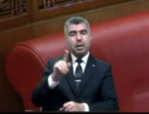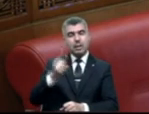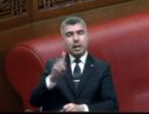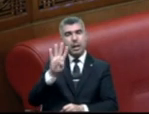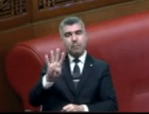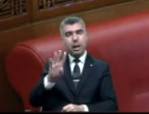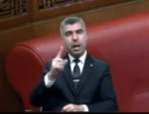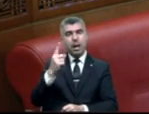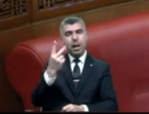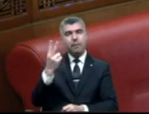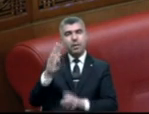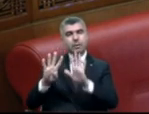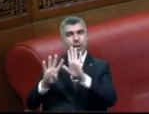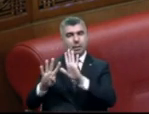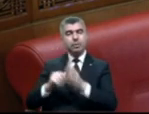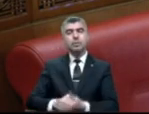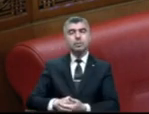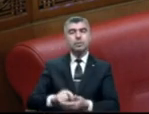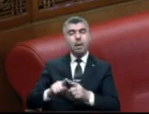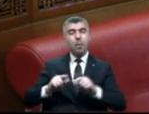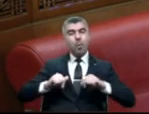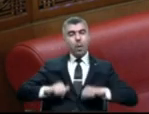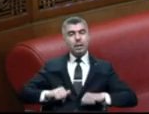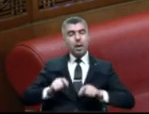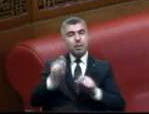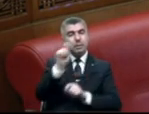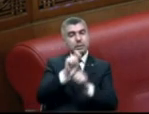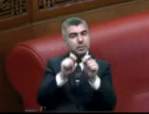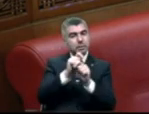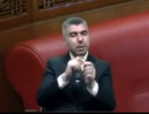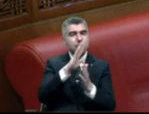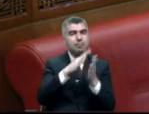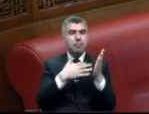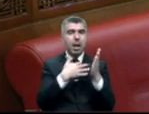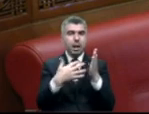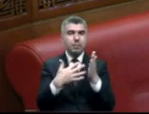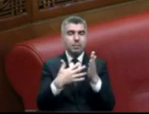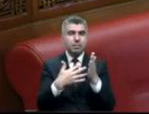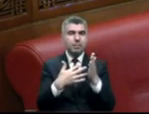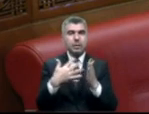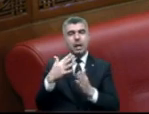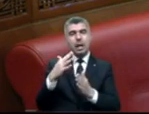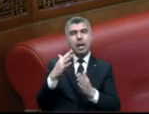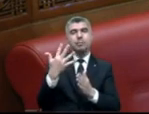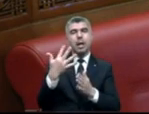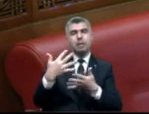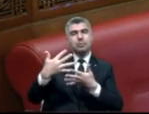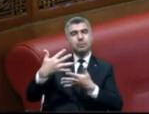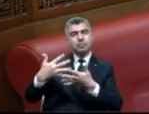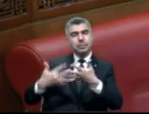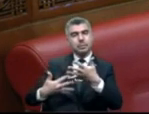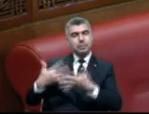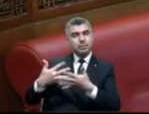4 أبريل 2019. فكانت عملات الوزارة على تنزيل المضامين ديال هاد خريطة الطريق اللي كتمحور على حول خمسة محاور